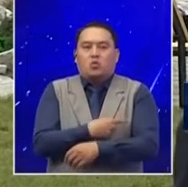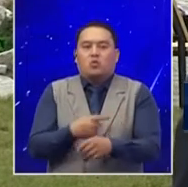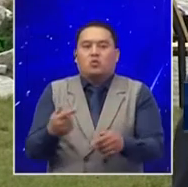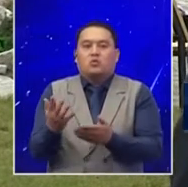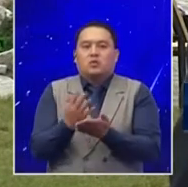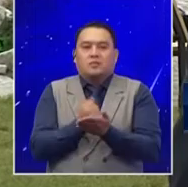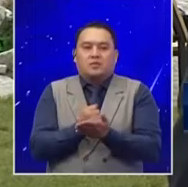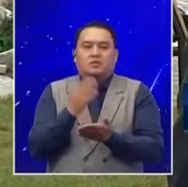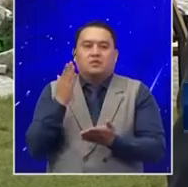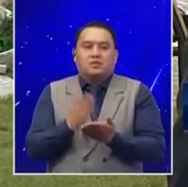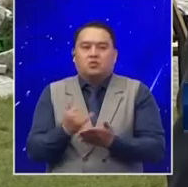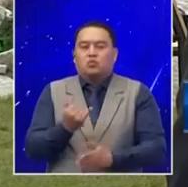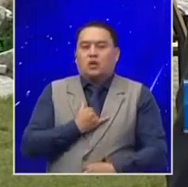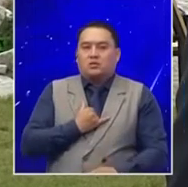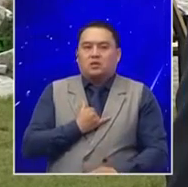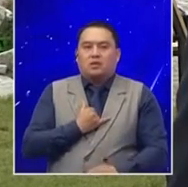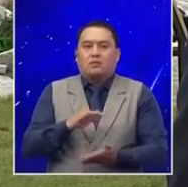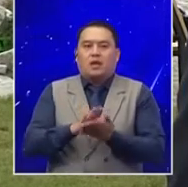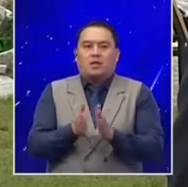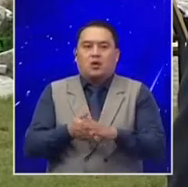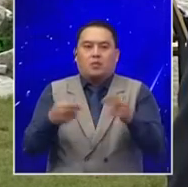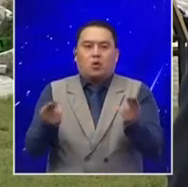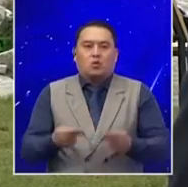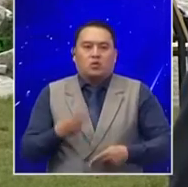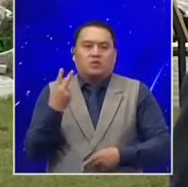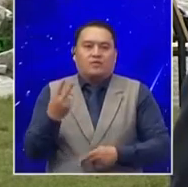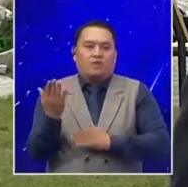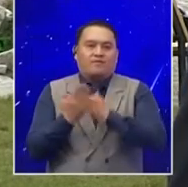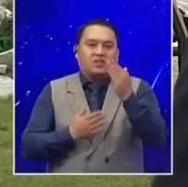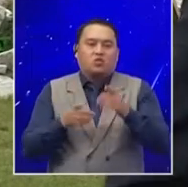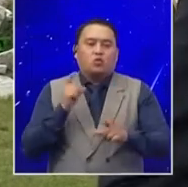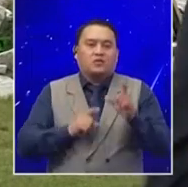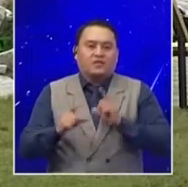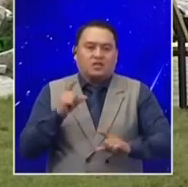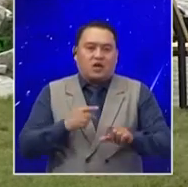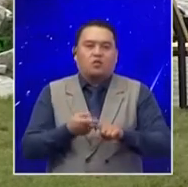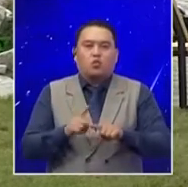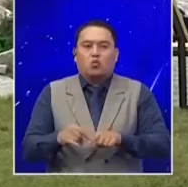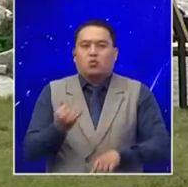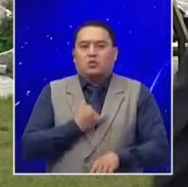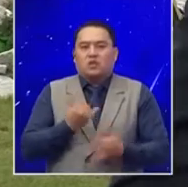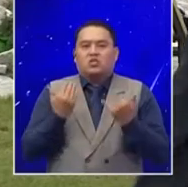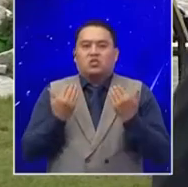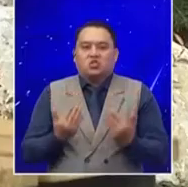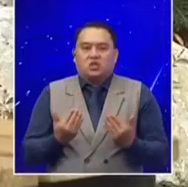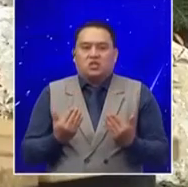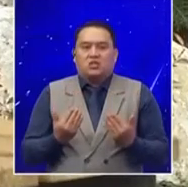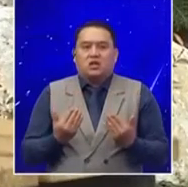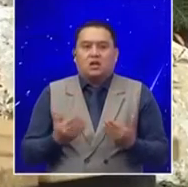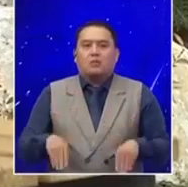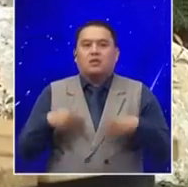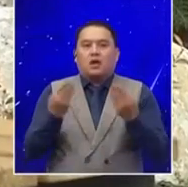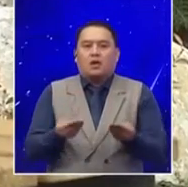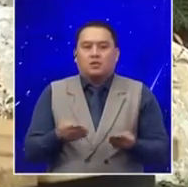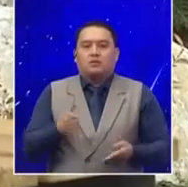укомплектовывается. У нас есть меморандум заключен между двумя высшими учебными заведениями, которые сейчас на сегодняшний день предоставили